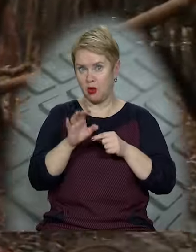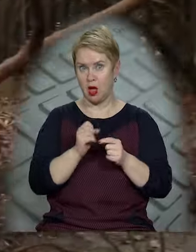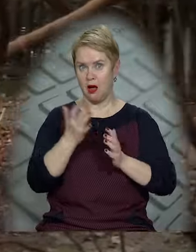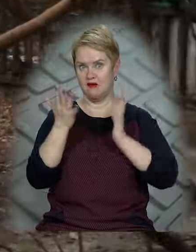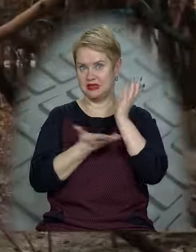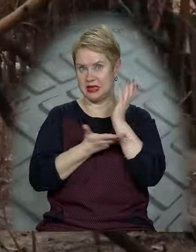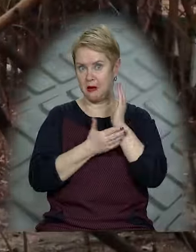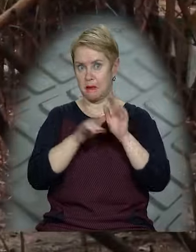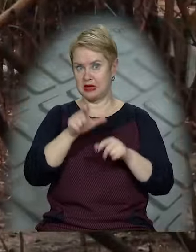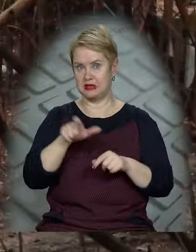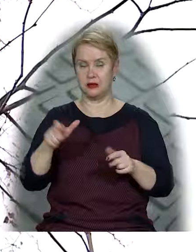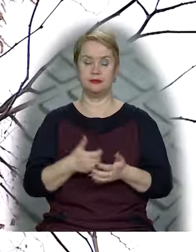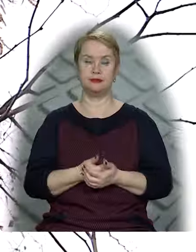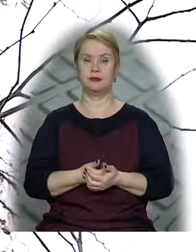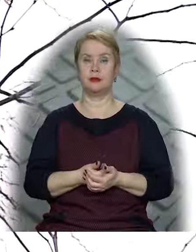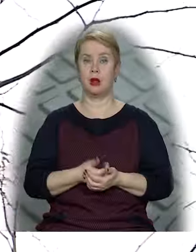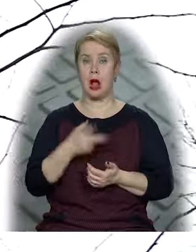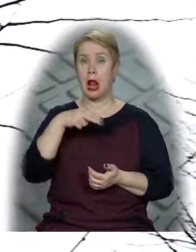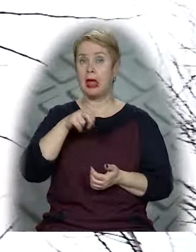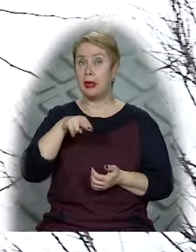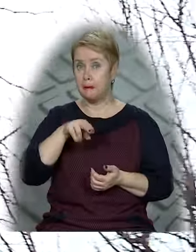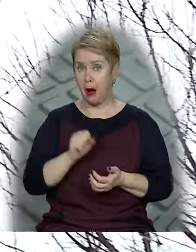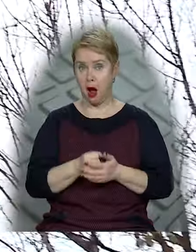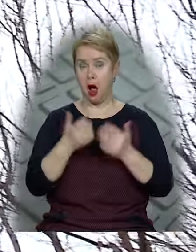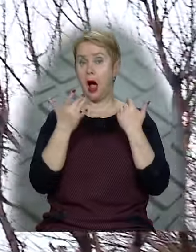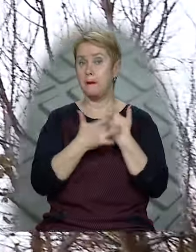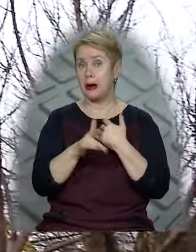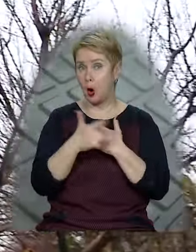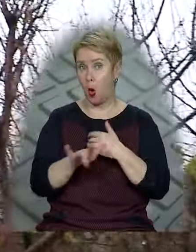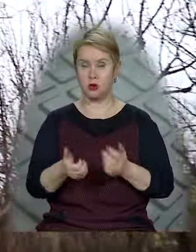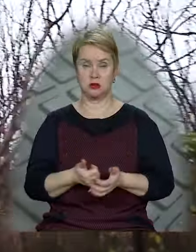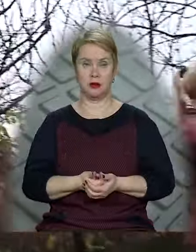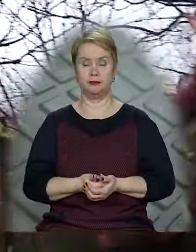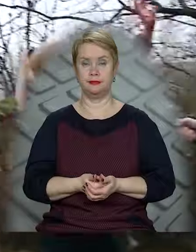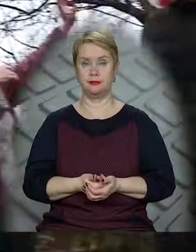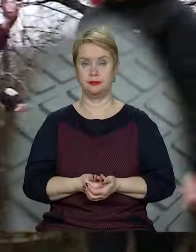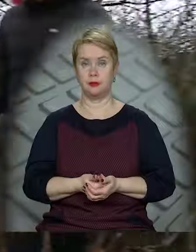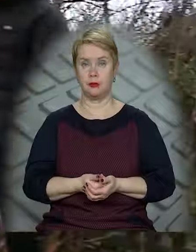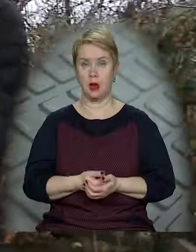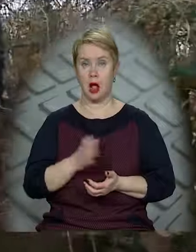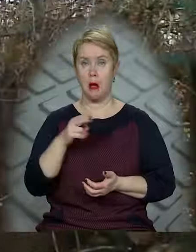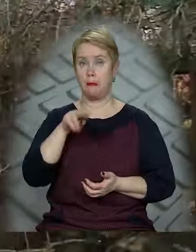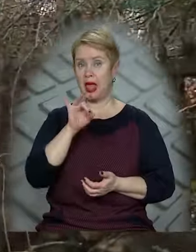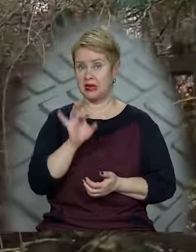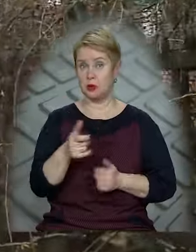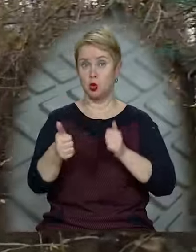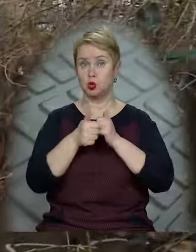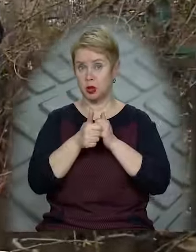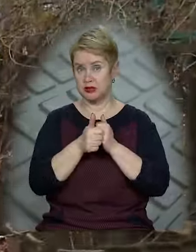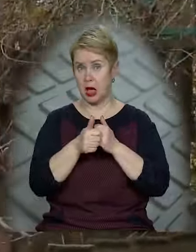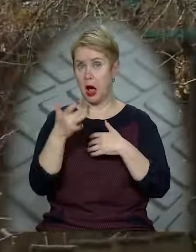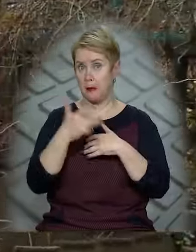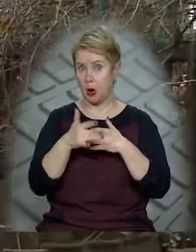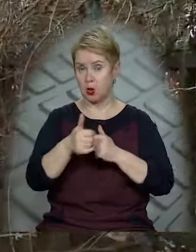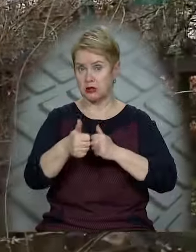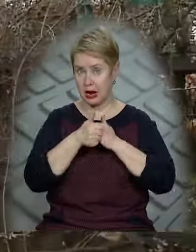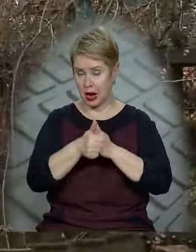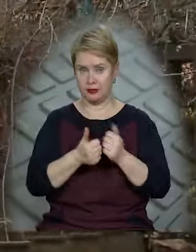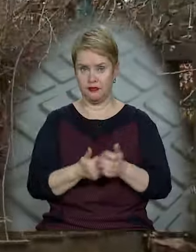фруктових садів місцевих. Тут ліпа, абрикоса, персик. У сусідів абрикоси